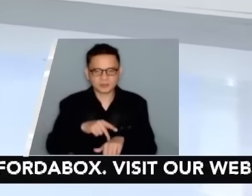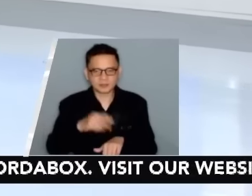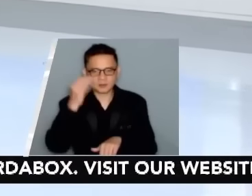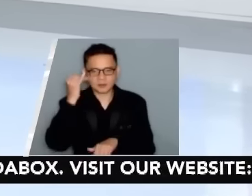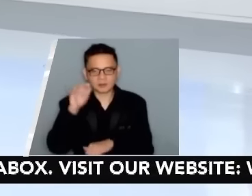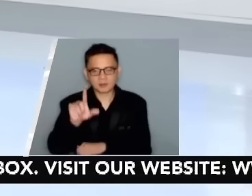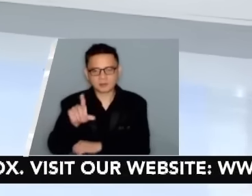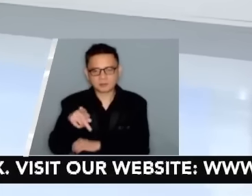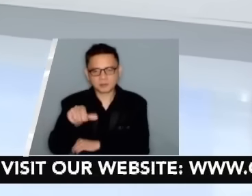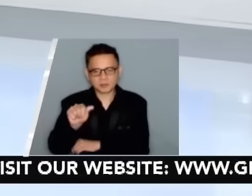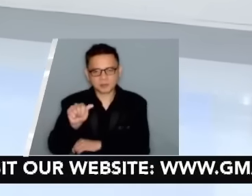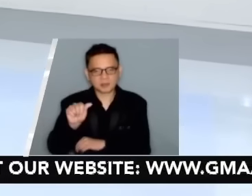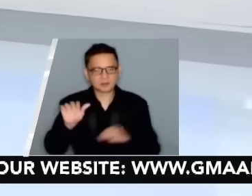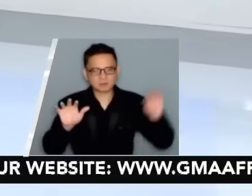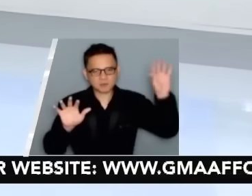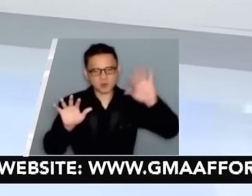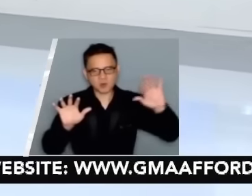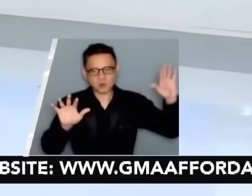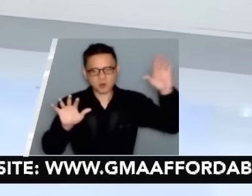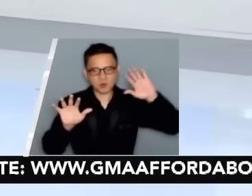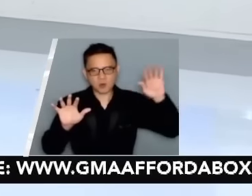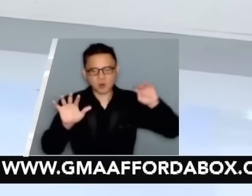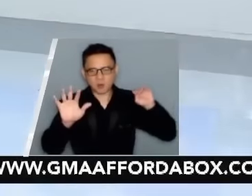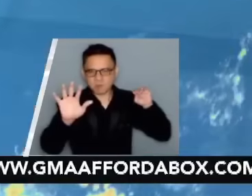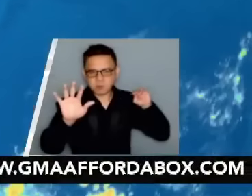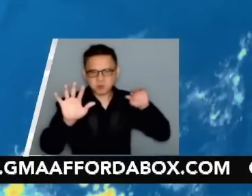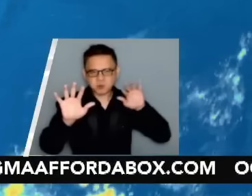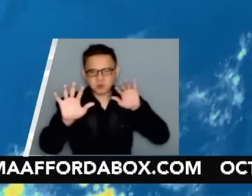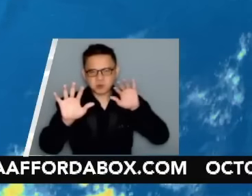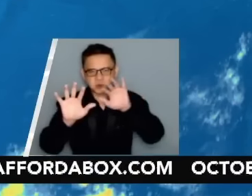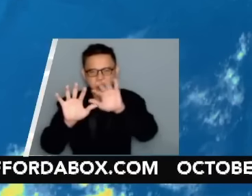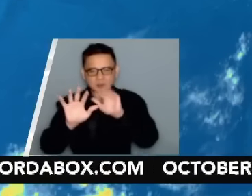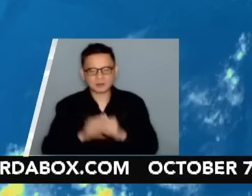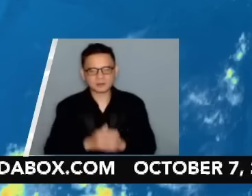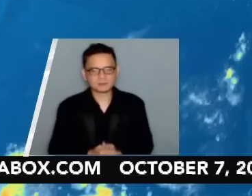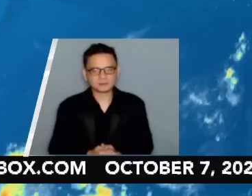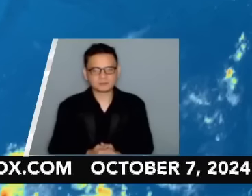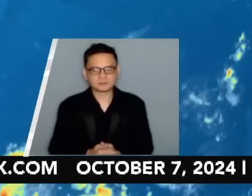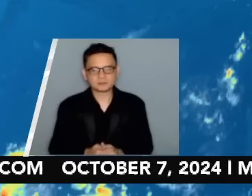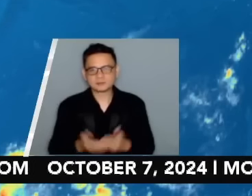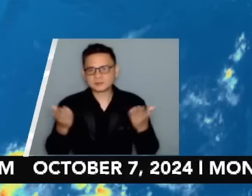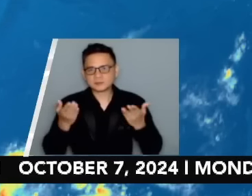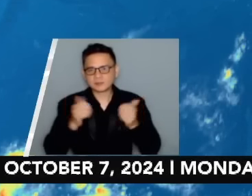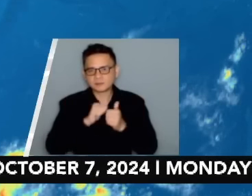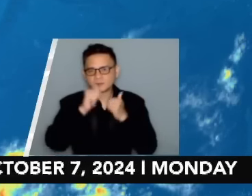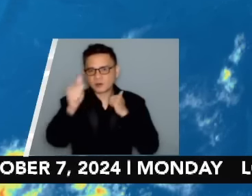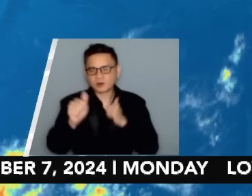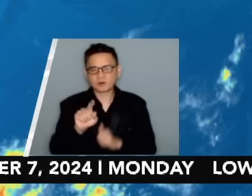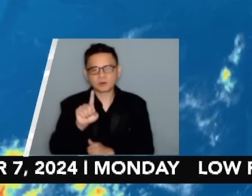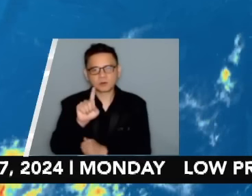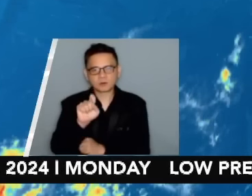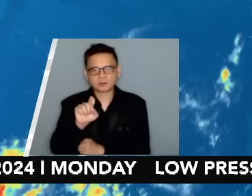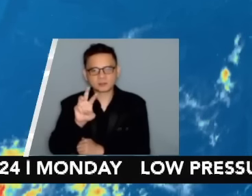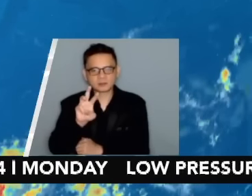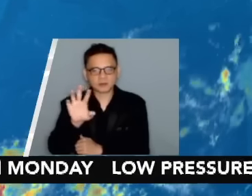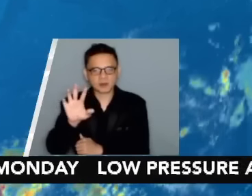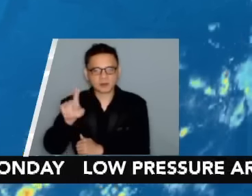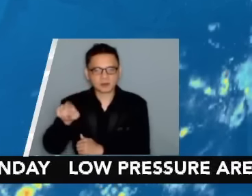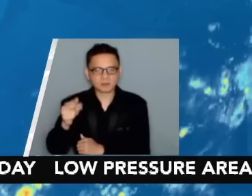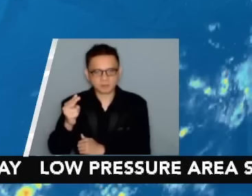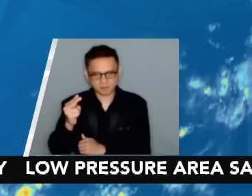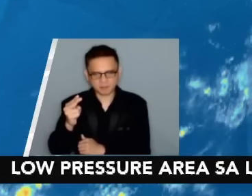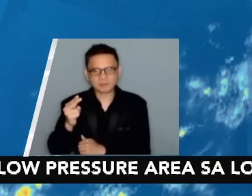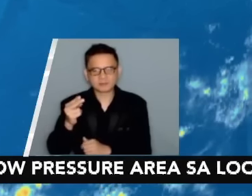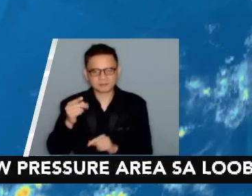sa loob ng Philippine area of responsibility huling namataan ang lpa sa layong 165 km West Northwest ng Coron